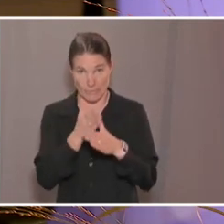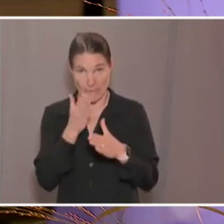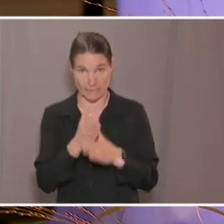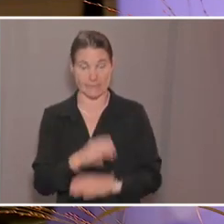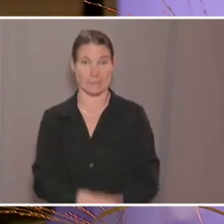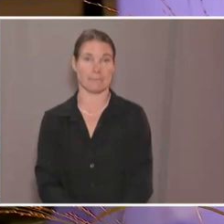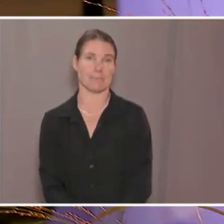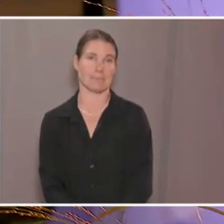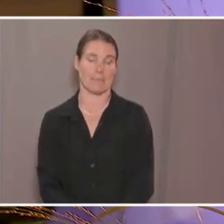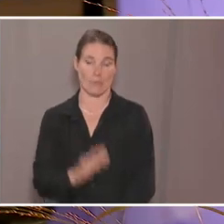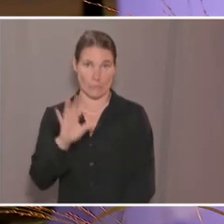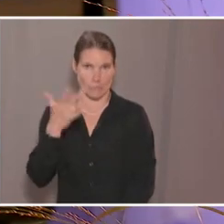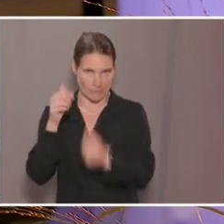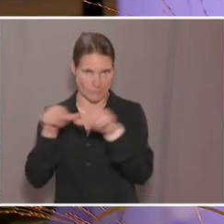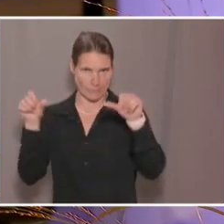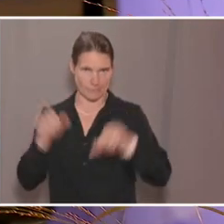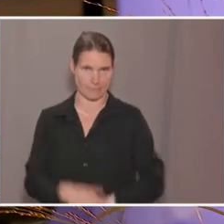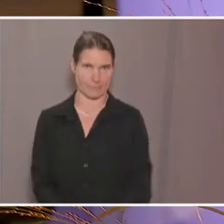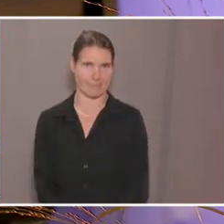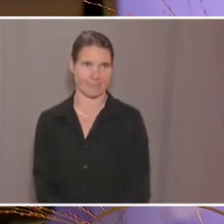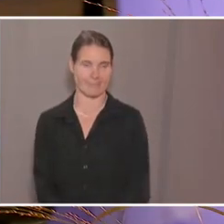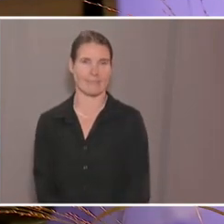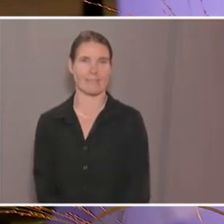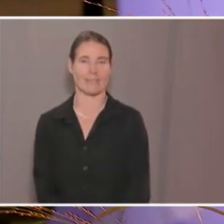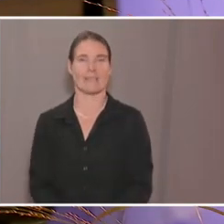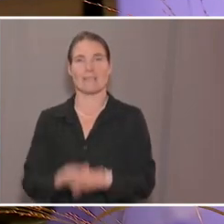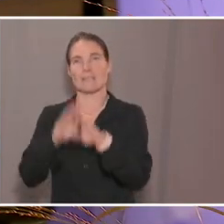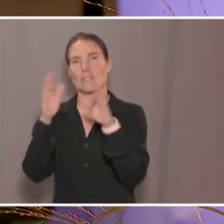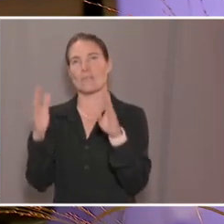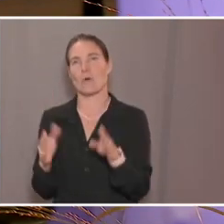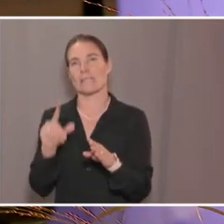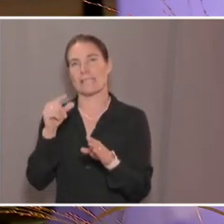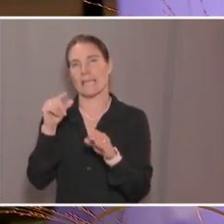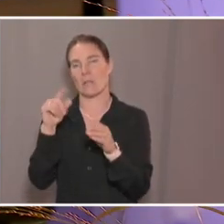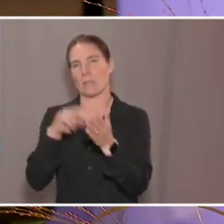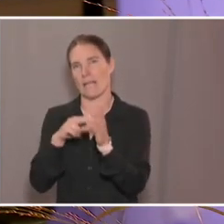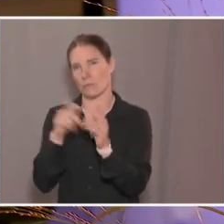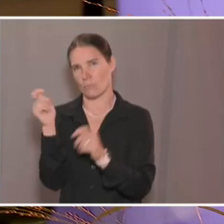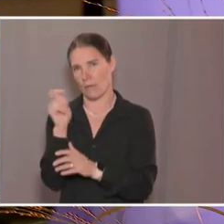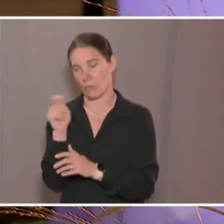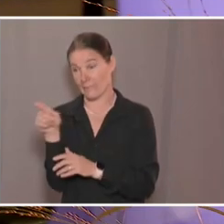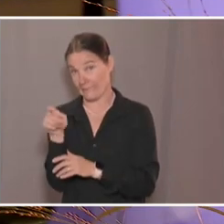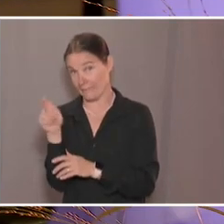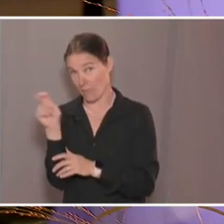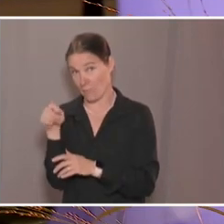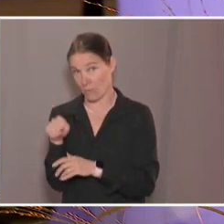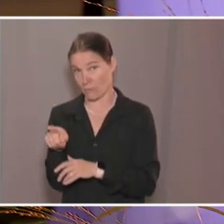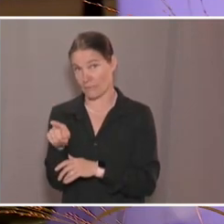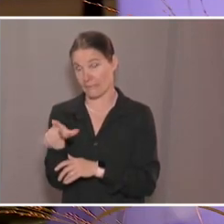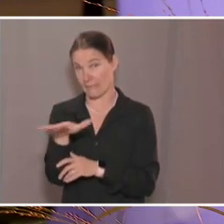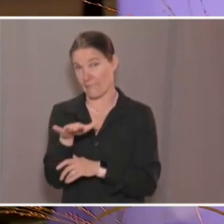konnten. 5. Glück. Das Gebäude hatte ja so eine kleine Planungspause. Und in dieser Planungspause hat das